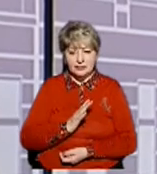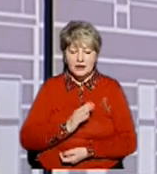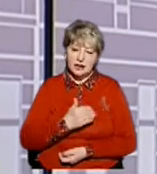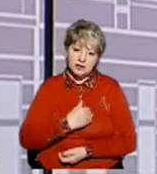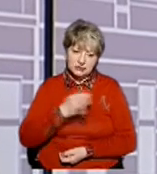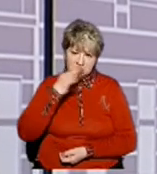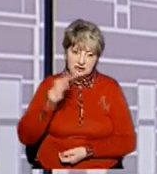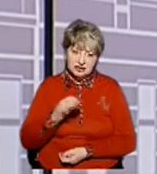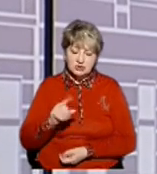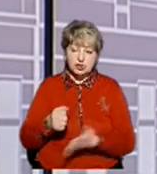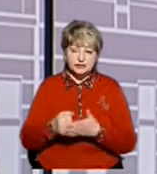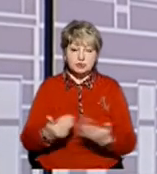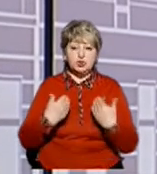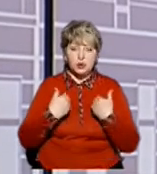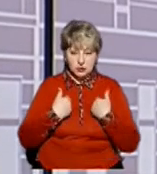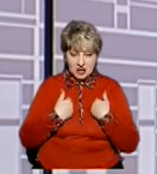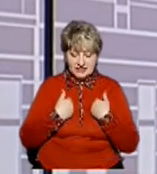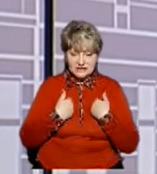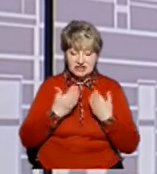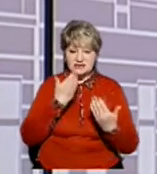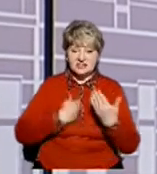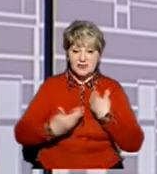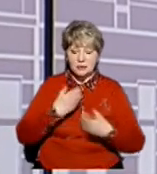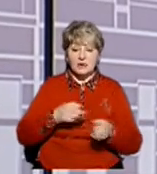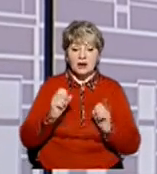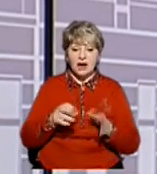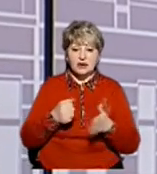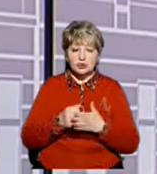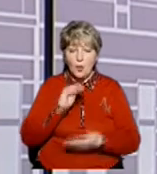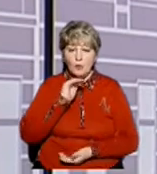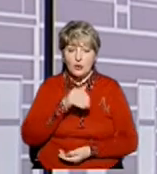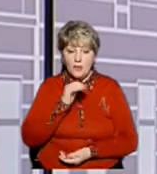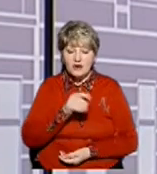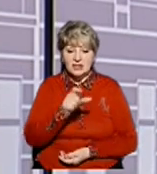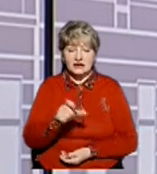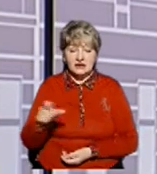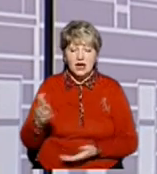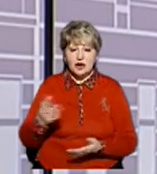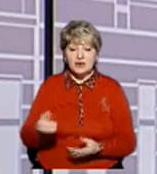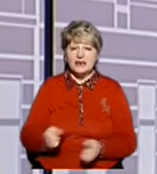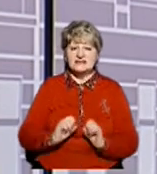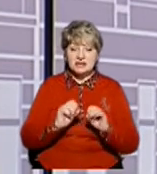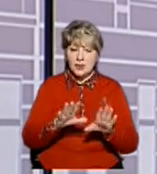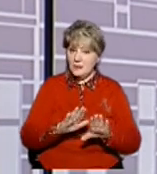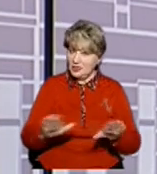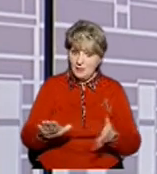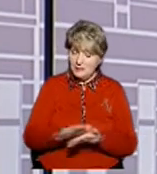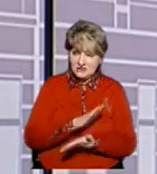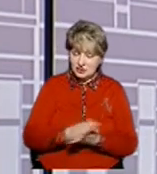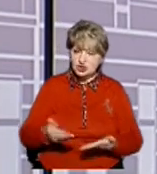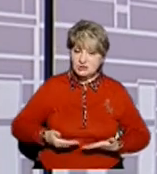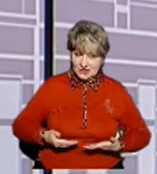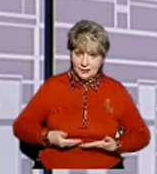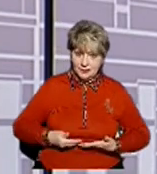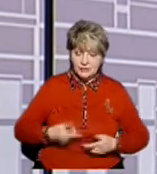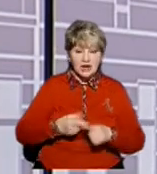Хочу зауважити, що до нас, до ріелторів, звертаються як до професіоналів, тобто ті, які здають не безкоштовно житло. Так? Тобто